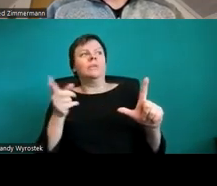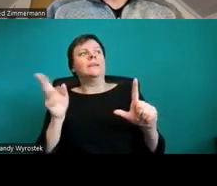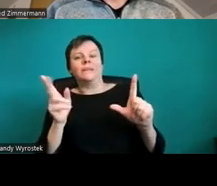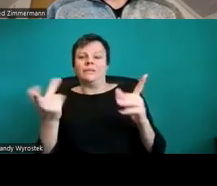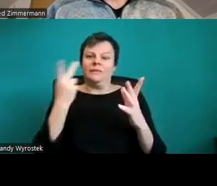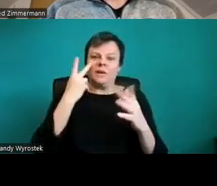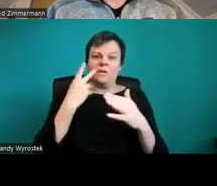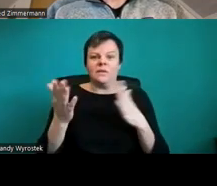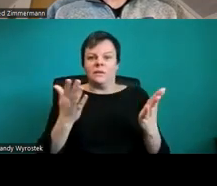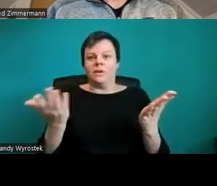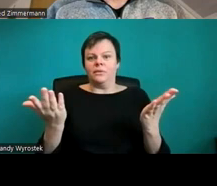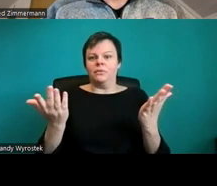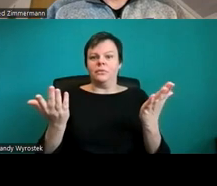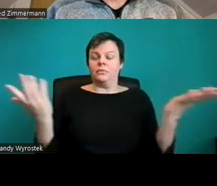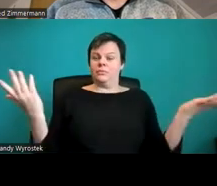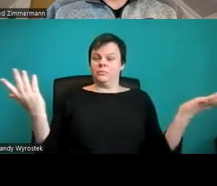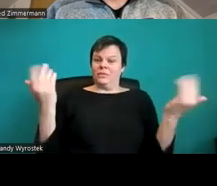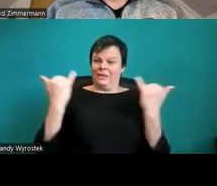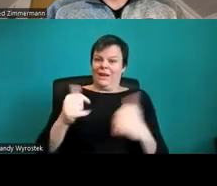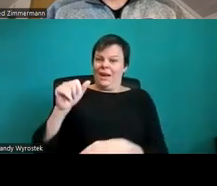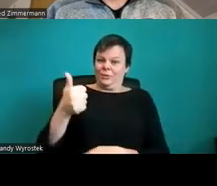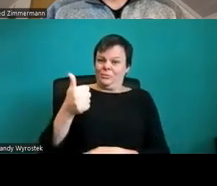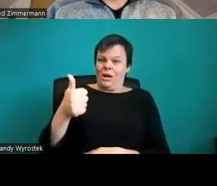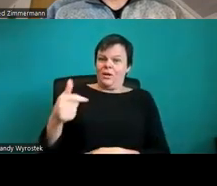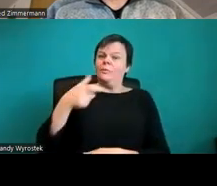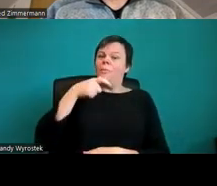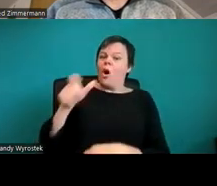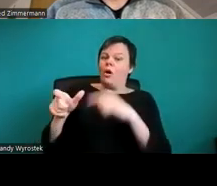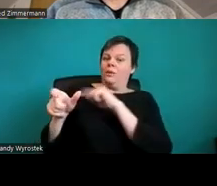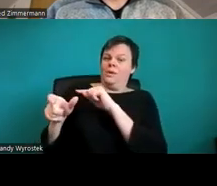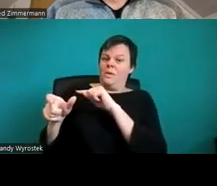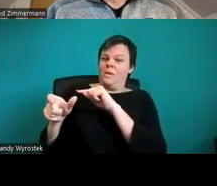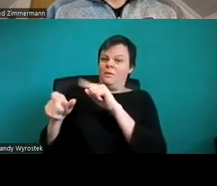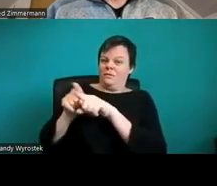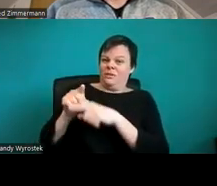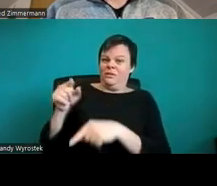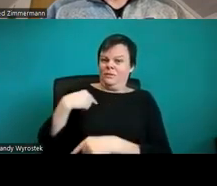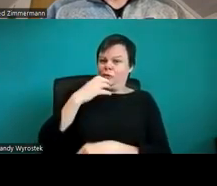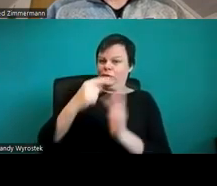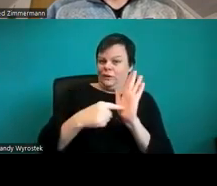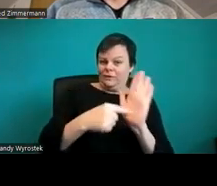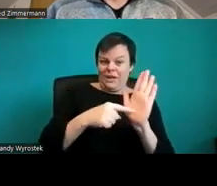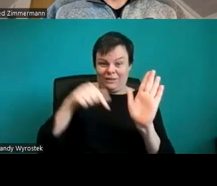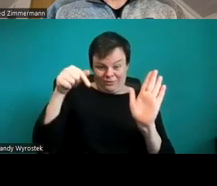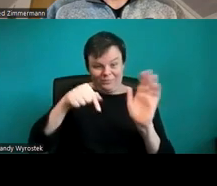dass man der Datei oder den Folien einen Namen geben sollte als